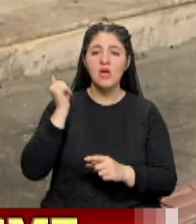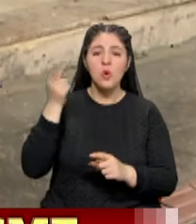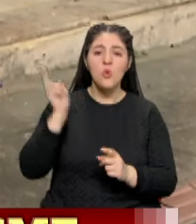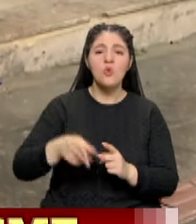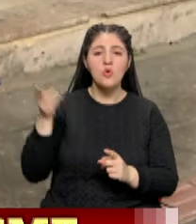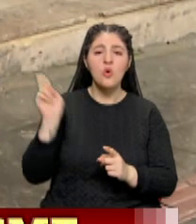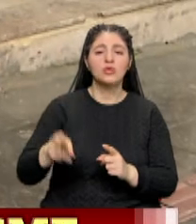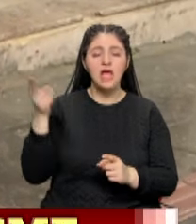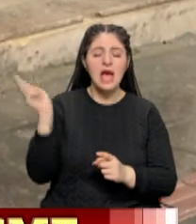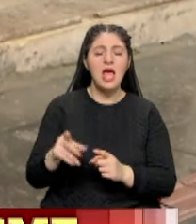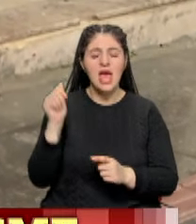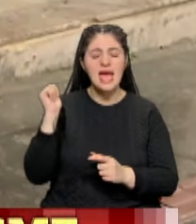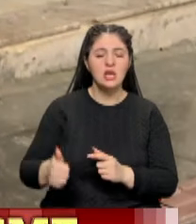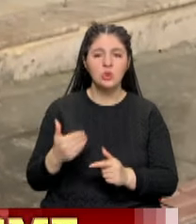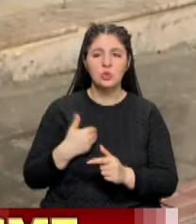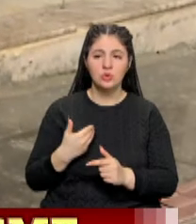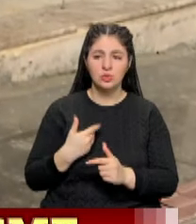ölüp diriliyoruz.